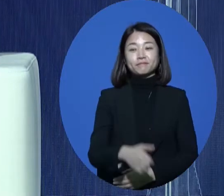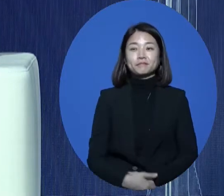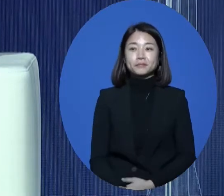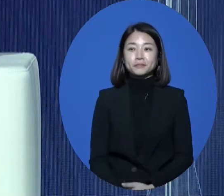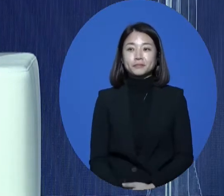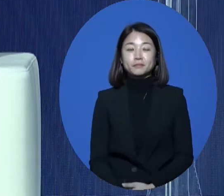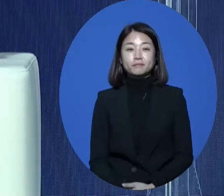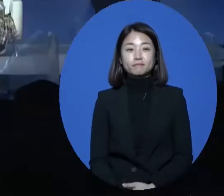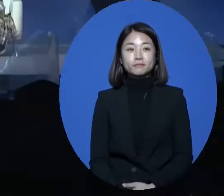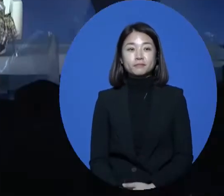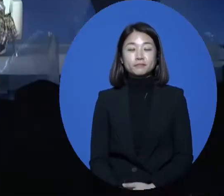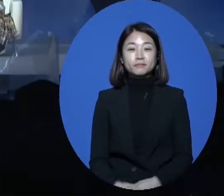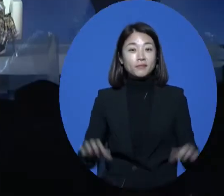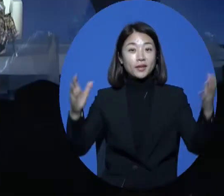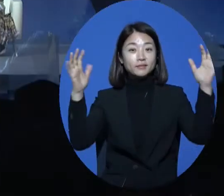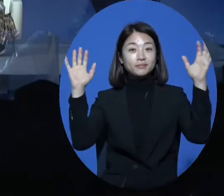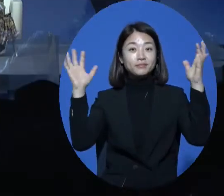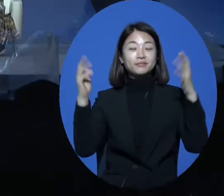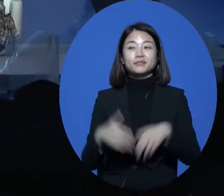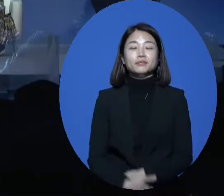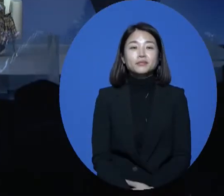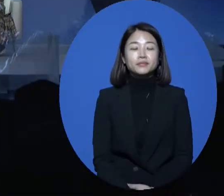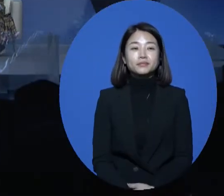주시기 바랍니다. 네.